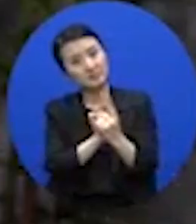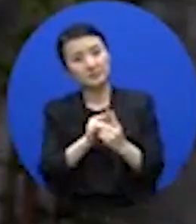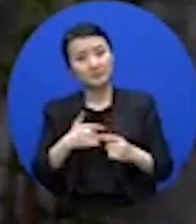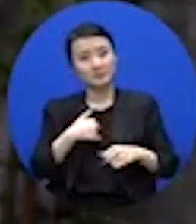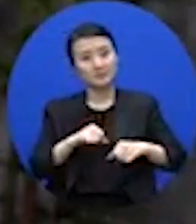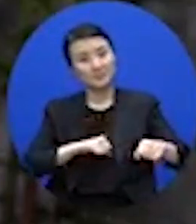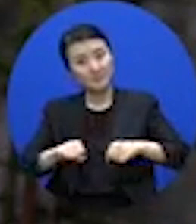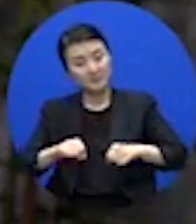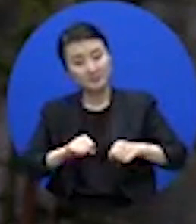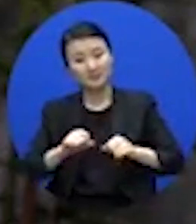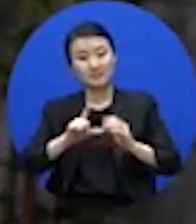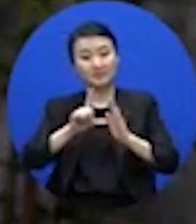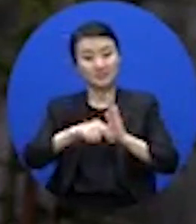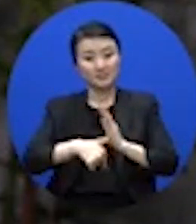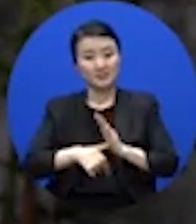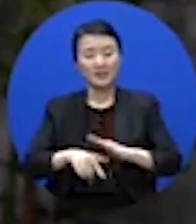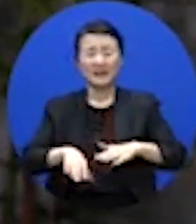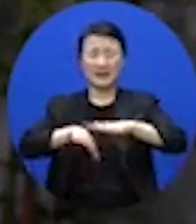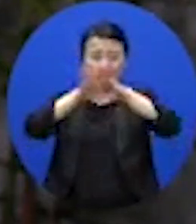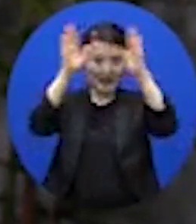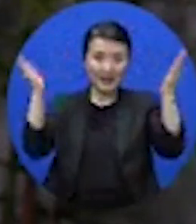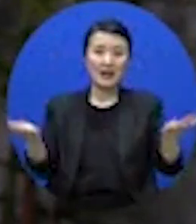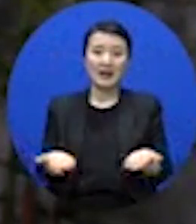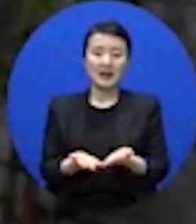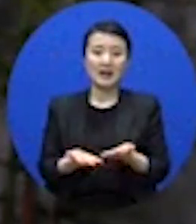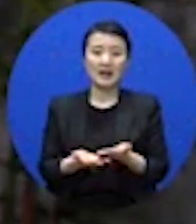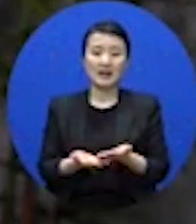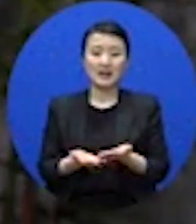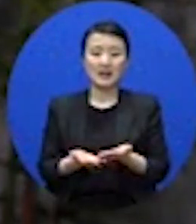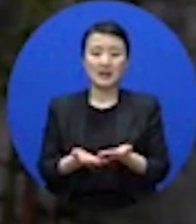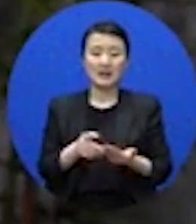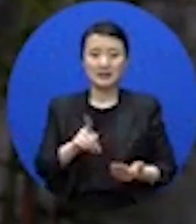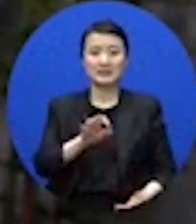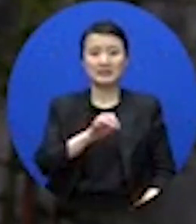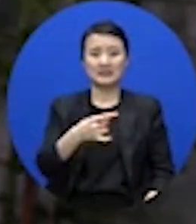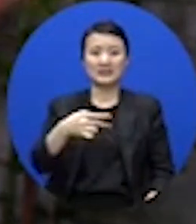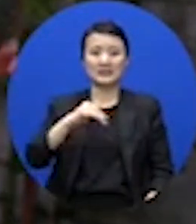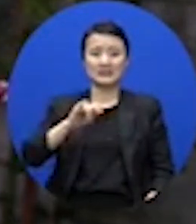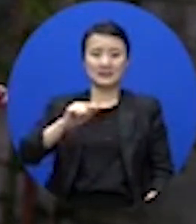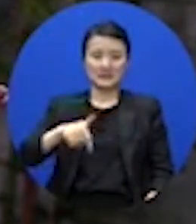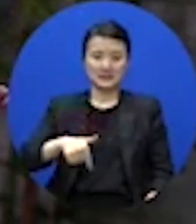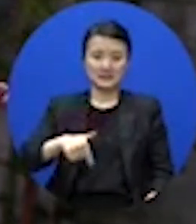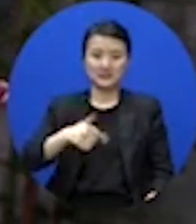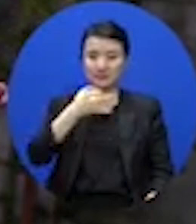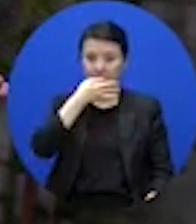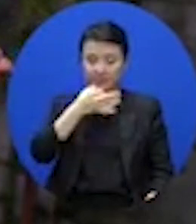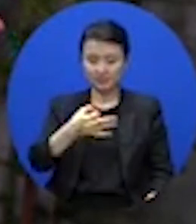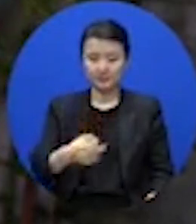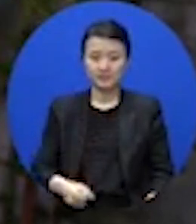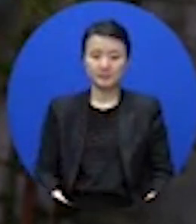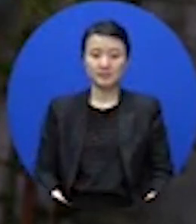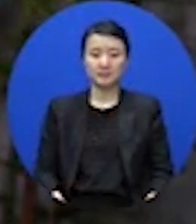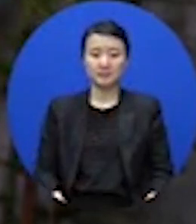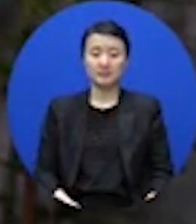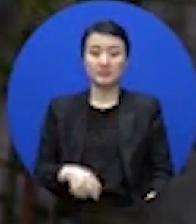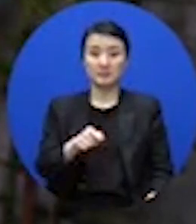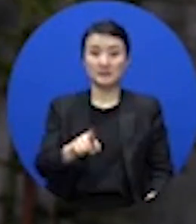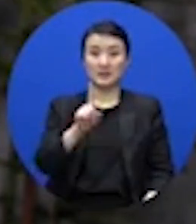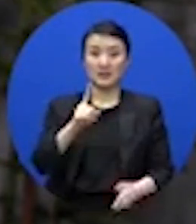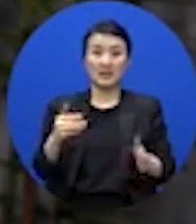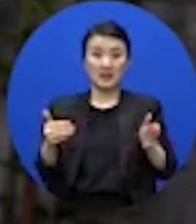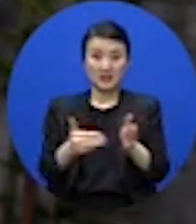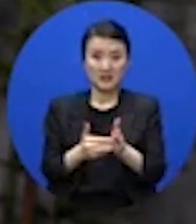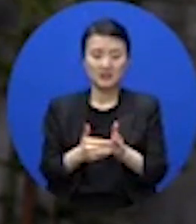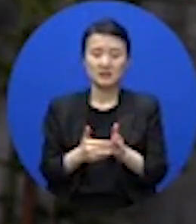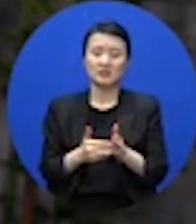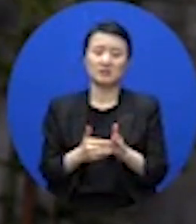때, 의지적으로 지금 하는 모든 일들이 의식의 세상에서 이루어지는 거예요. 이것만 있으면